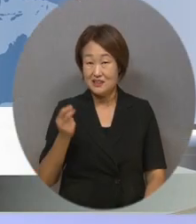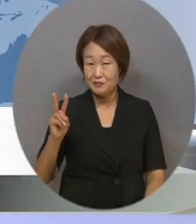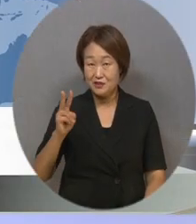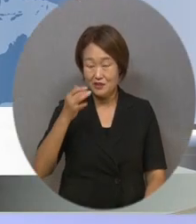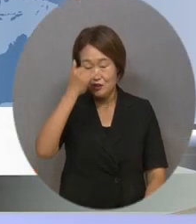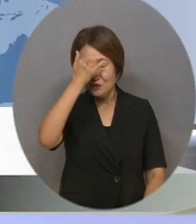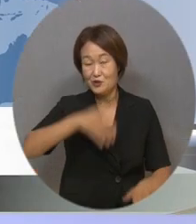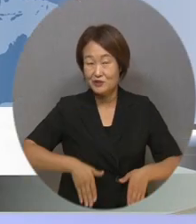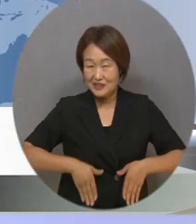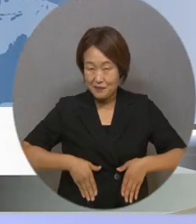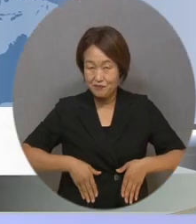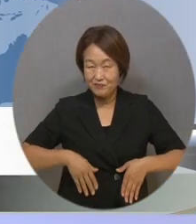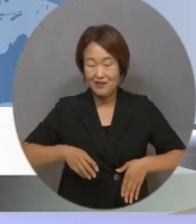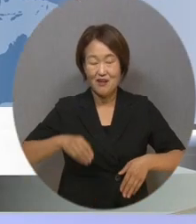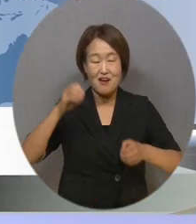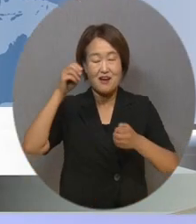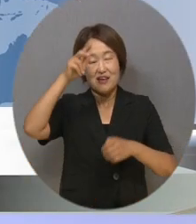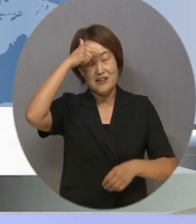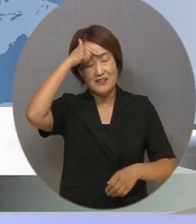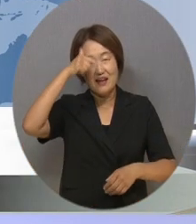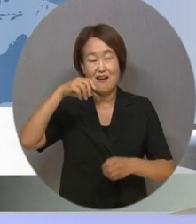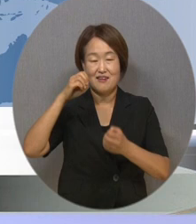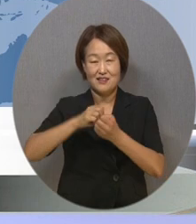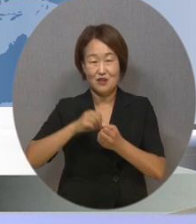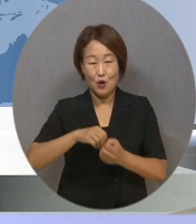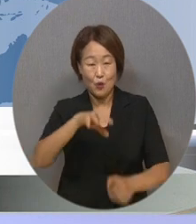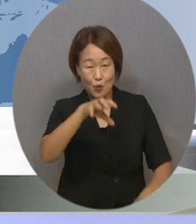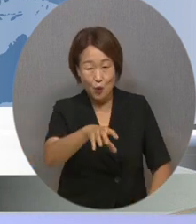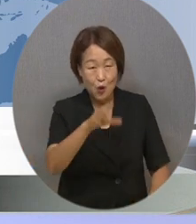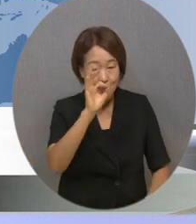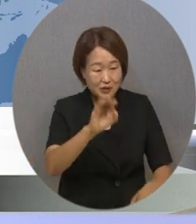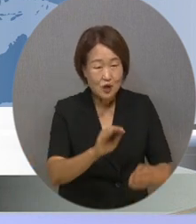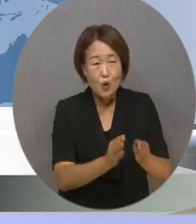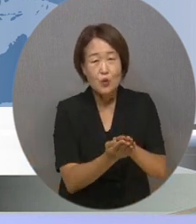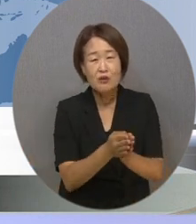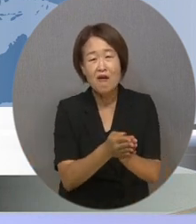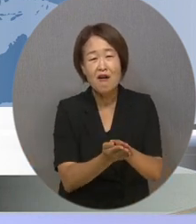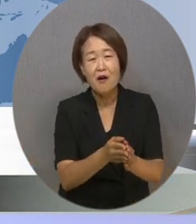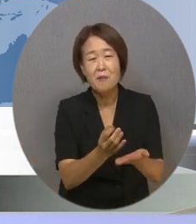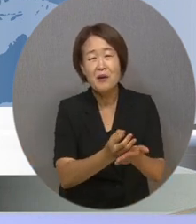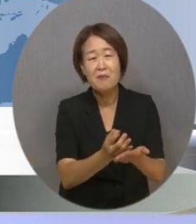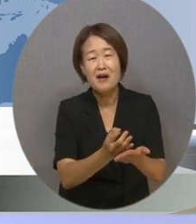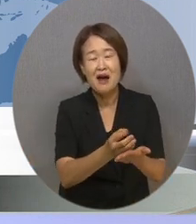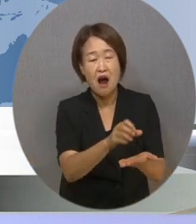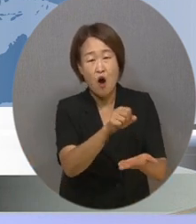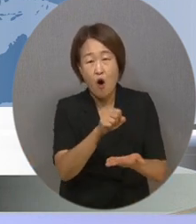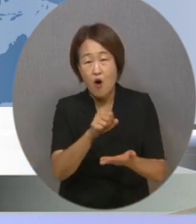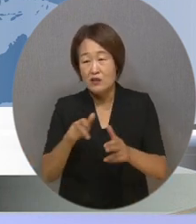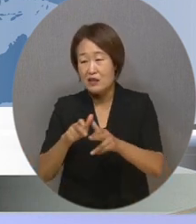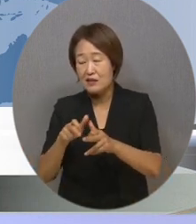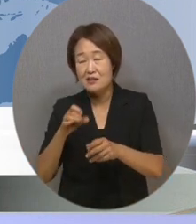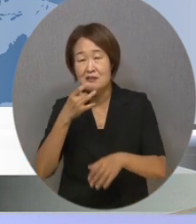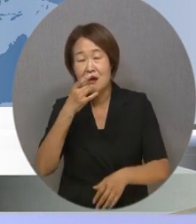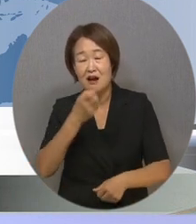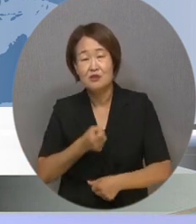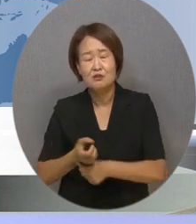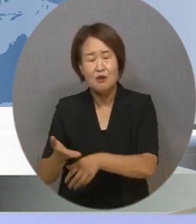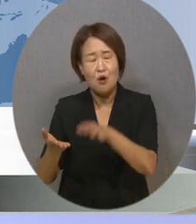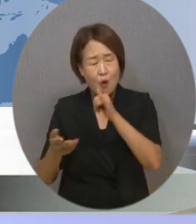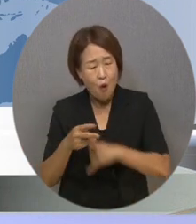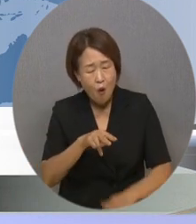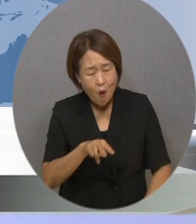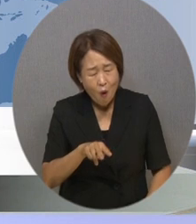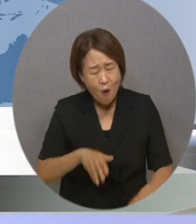충남방송에 전통시장에서 호떡을 판매해 얻은 수익금으로 지역의 장애인들에게 사례에 전달했습니다 훈훈한